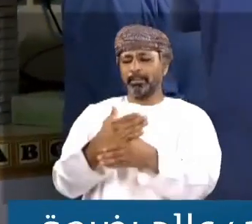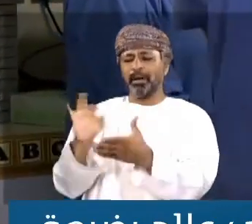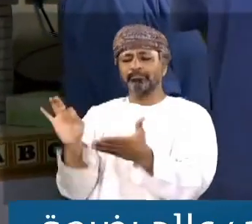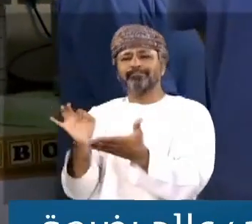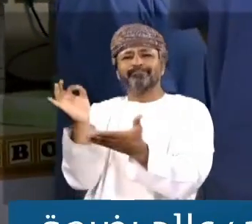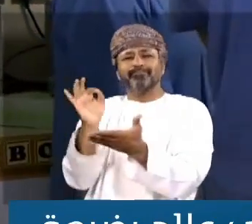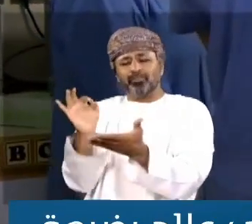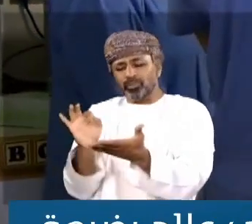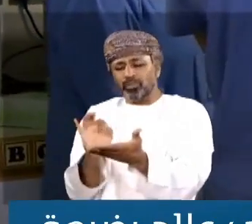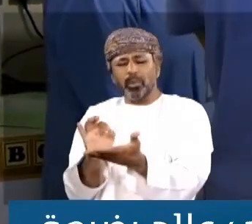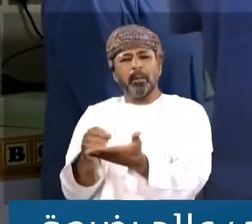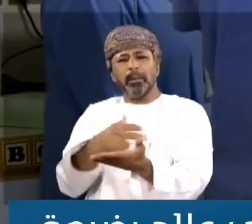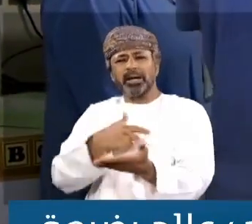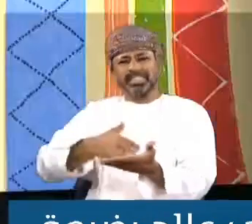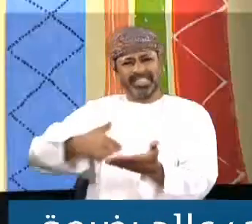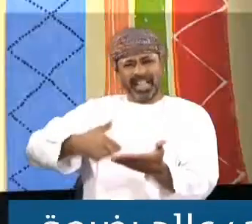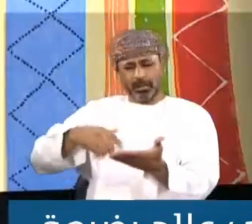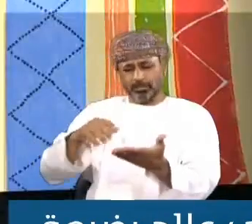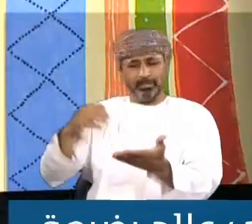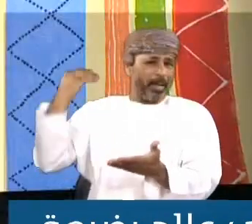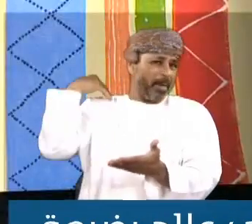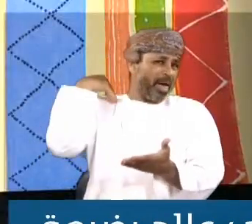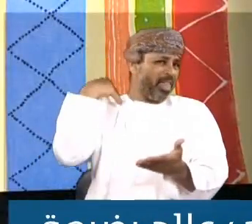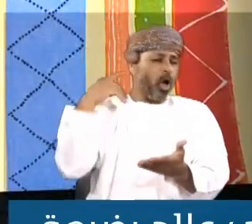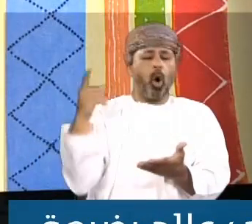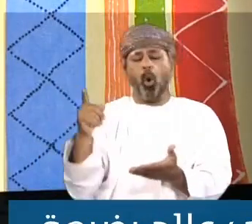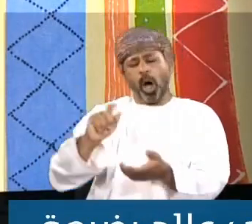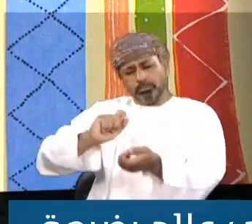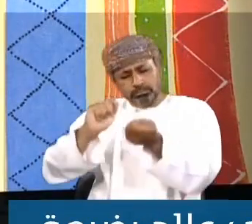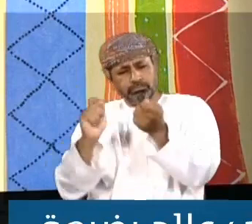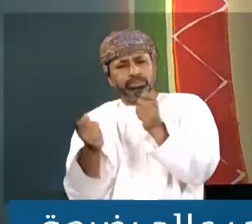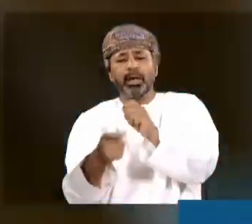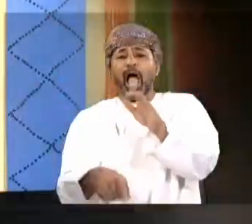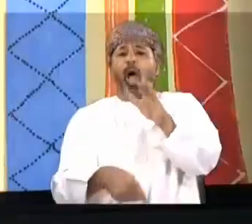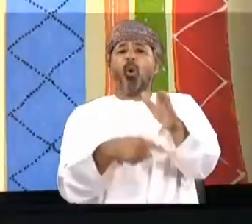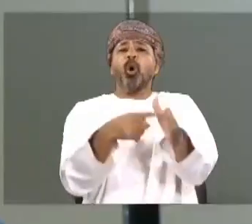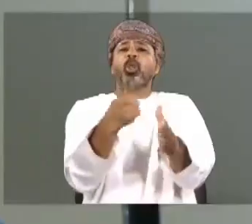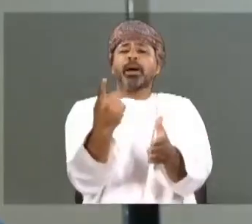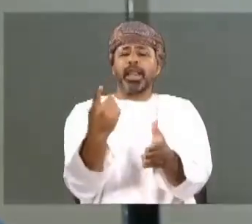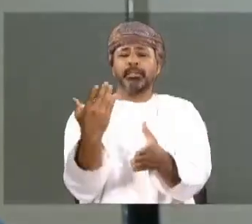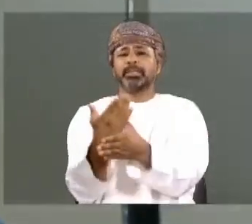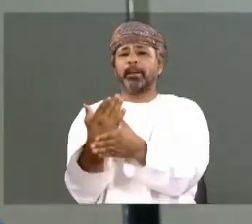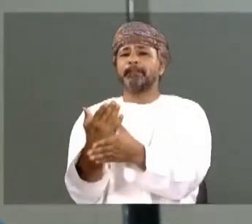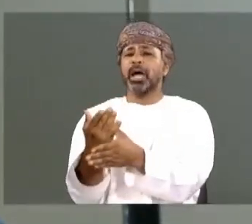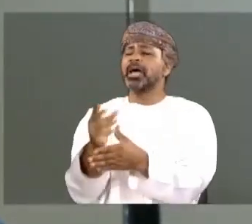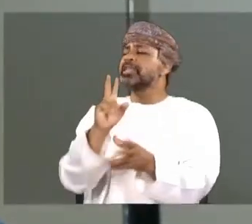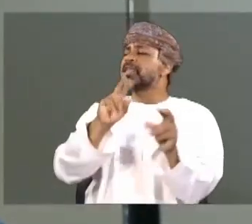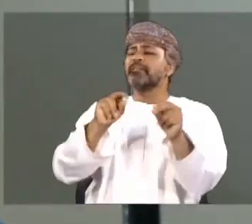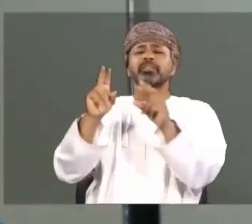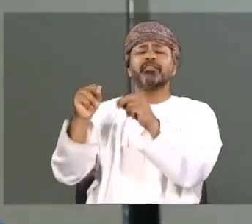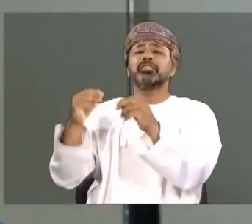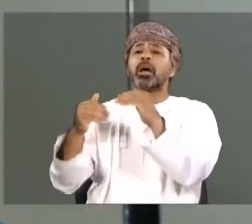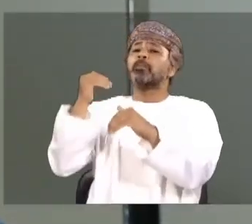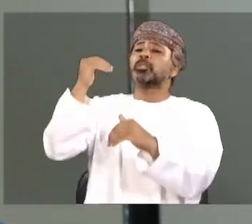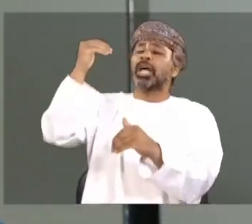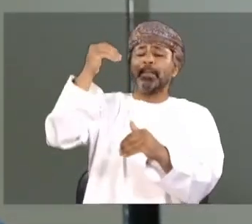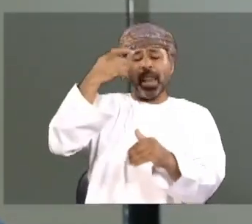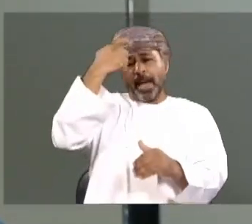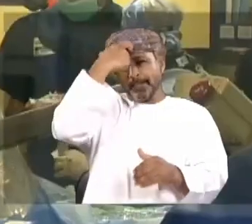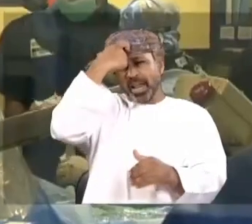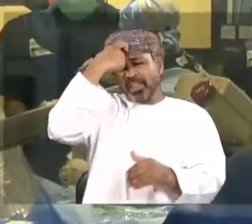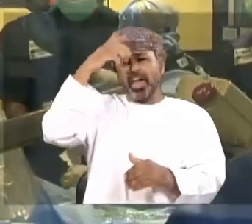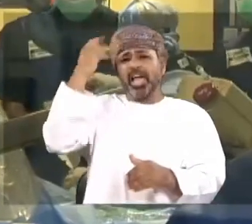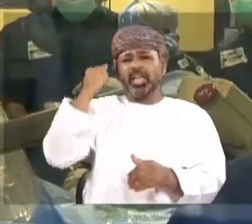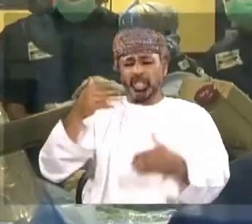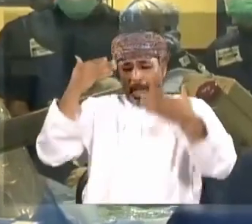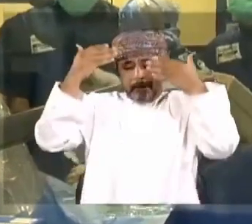الزراعة. ويعتبر هذا الإجراء نقلة نوعية في استقطاب علاجات مماثلة في المستقبل لمرضى نقص